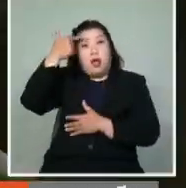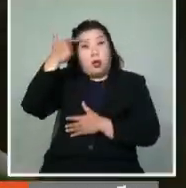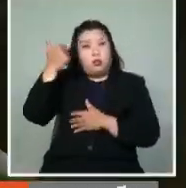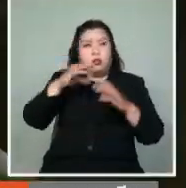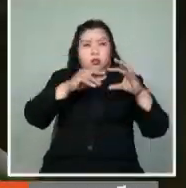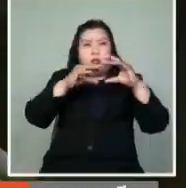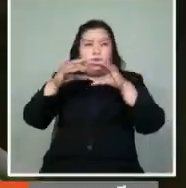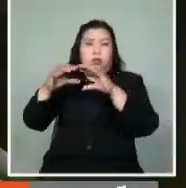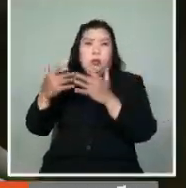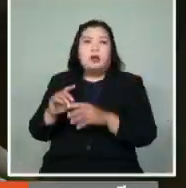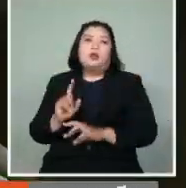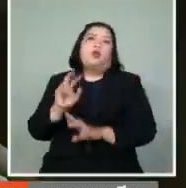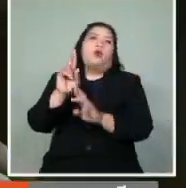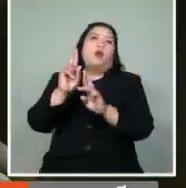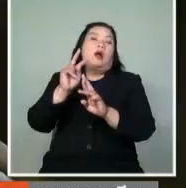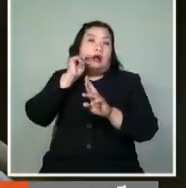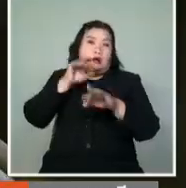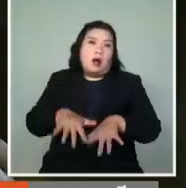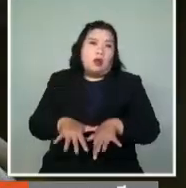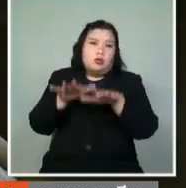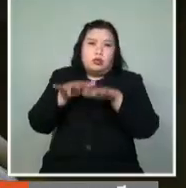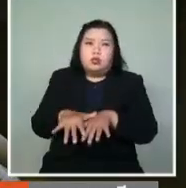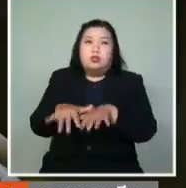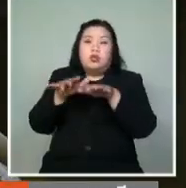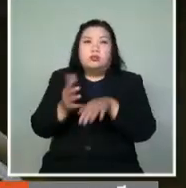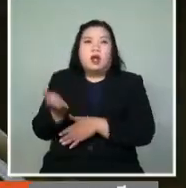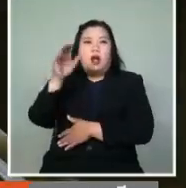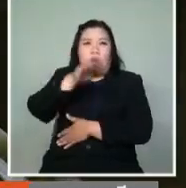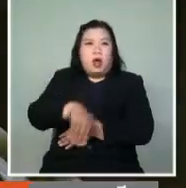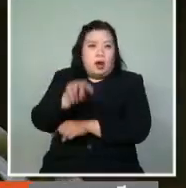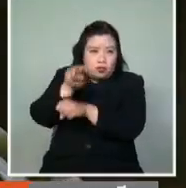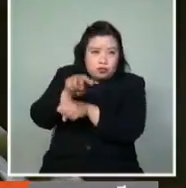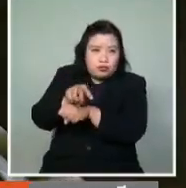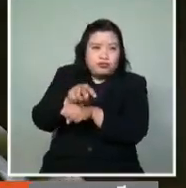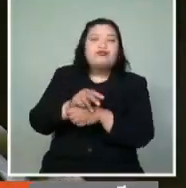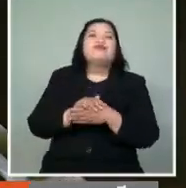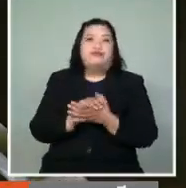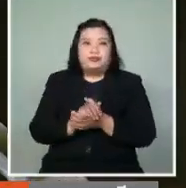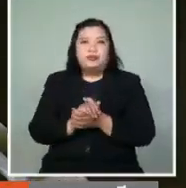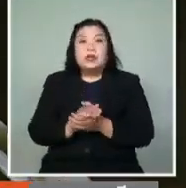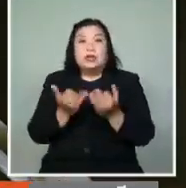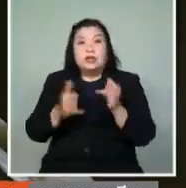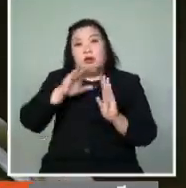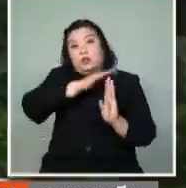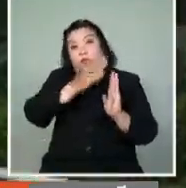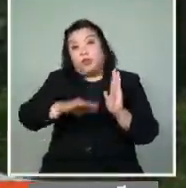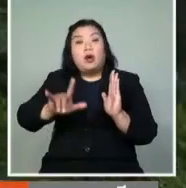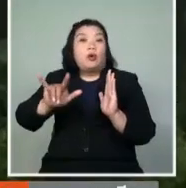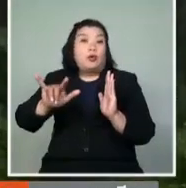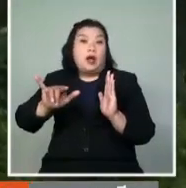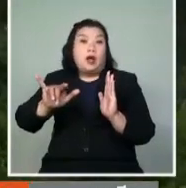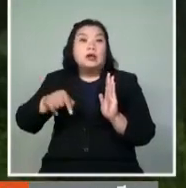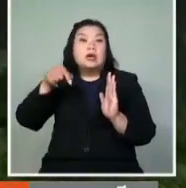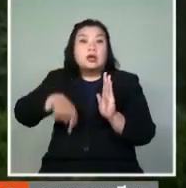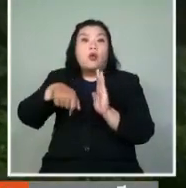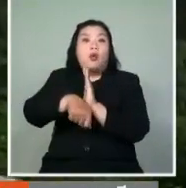ระยะจึงยังต้องเฝ้าระวังน้ำท่วมขังทุกพื้นที่ตลอดทั้งวันนี้ครับ ไปดูบนเขาใหญ่กันหน่อยนะครับอุทยานแห่งชาติเ